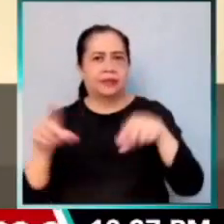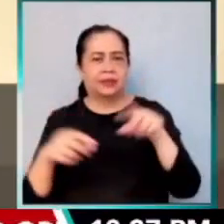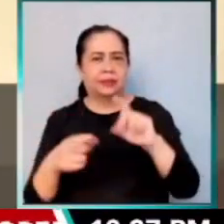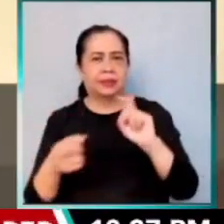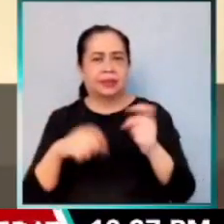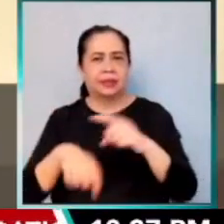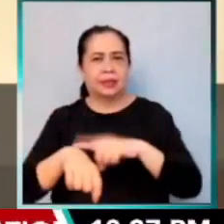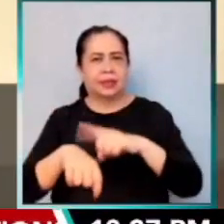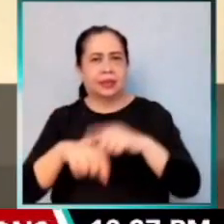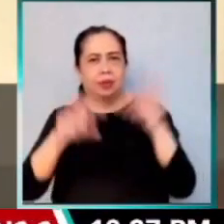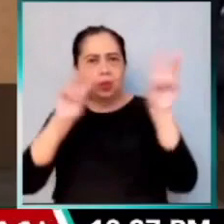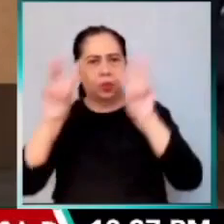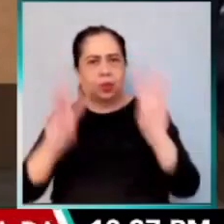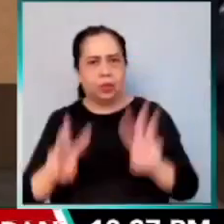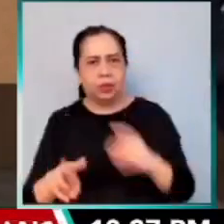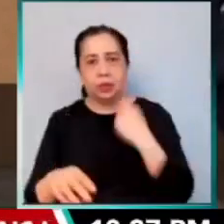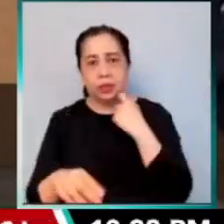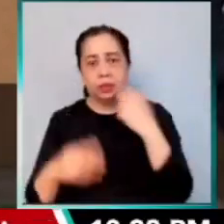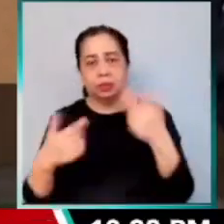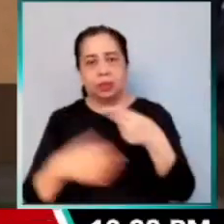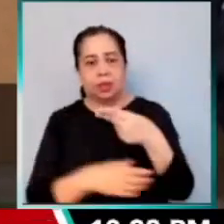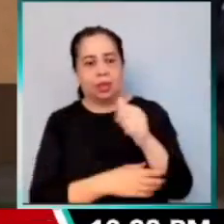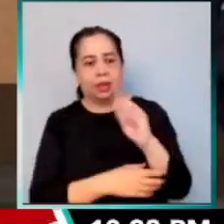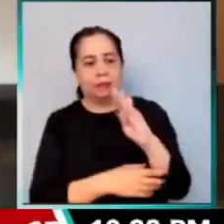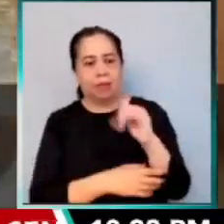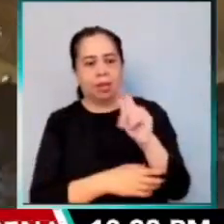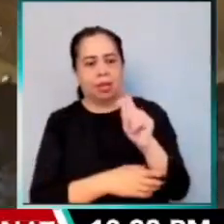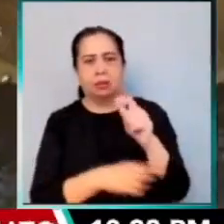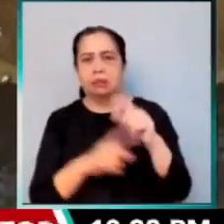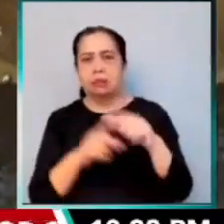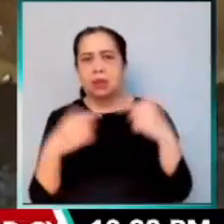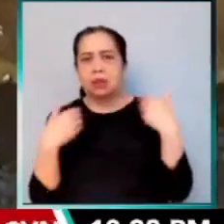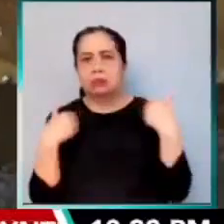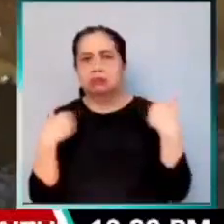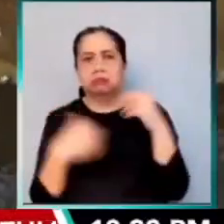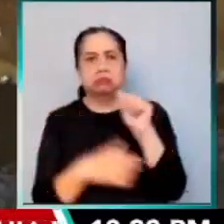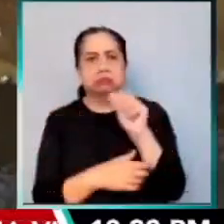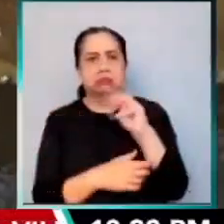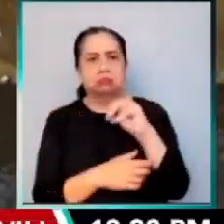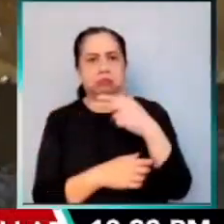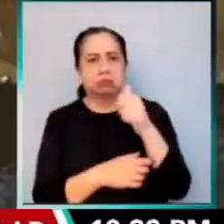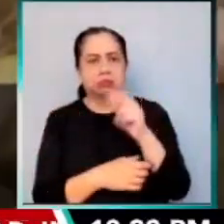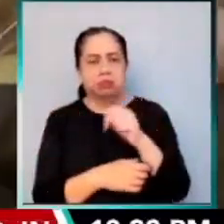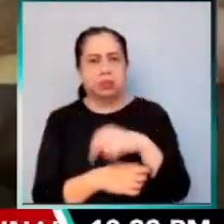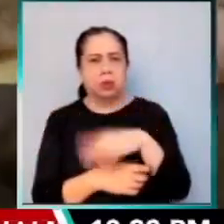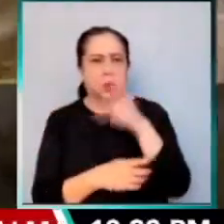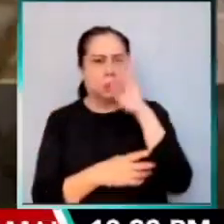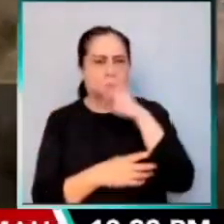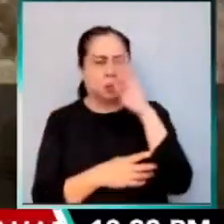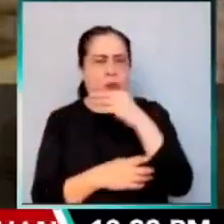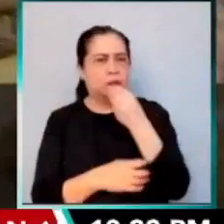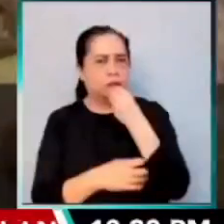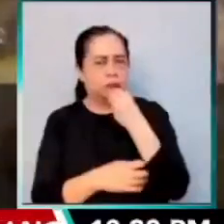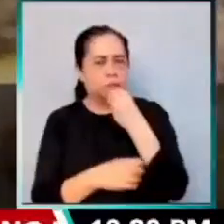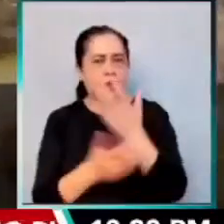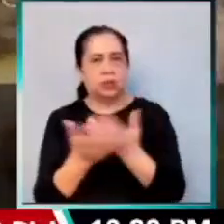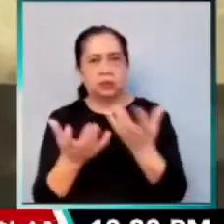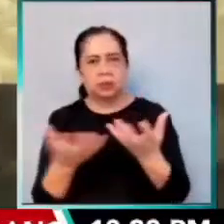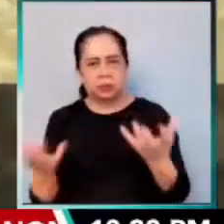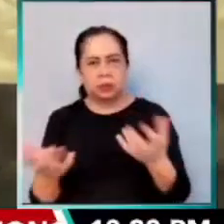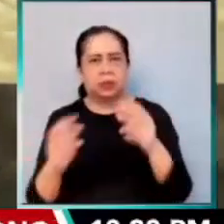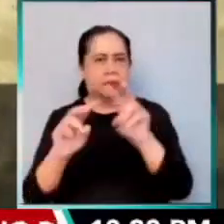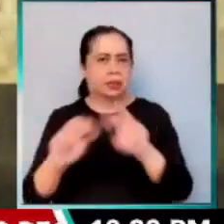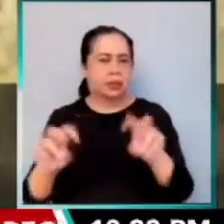ngayong katatapos lang ng habagat, pero wala pa ang amihan. Napanis na mga pagkain sa isang handaan ang iniimbestigahan naman